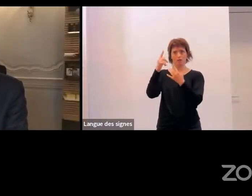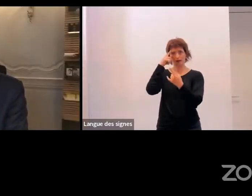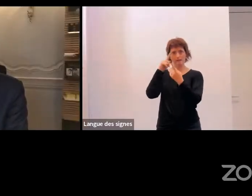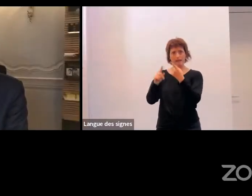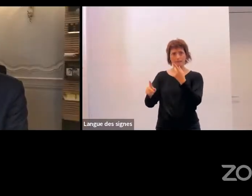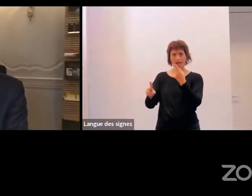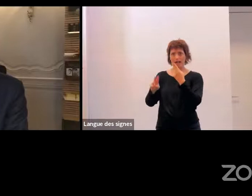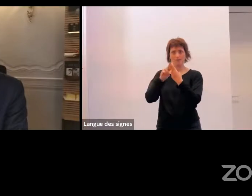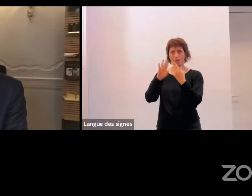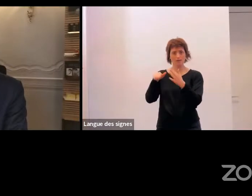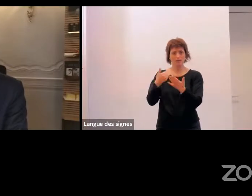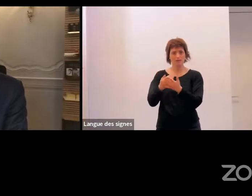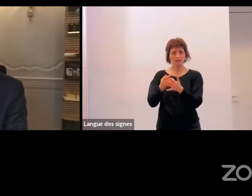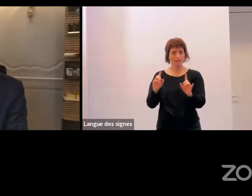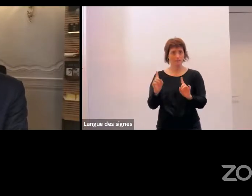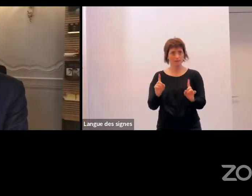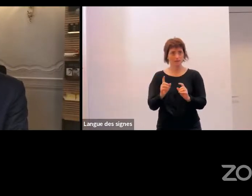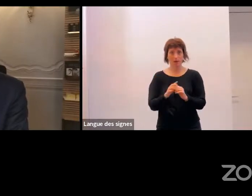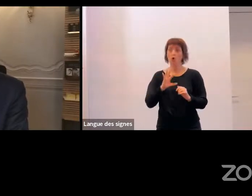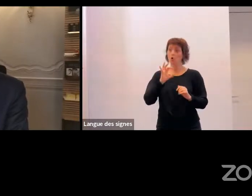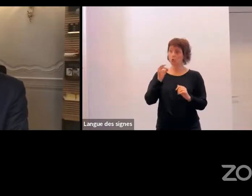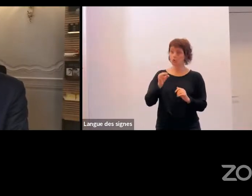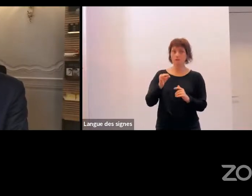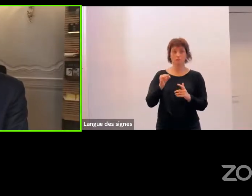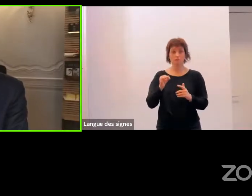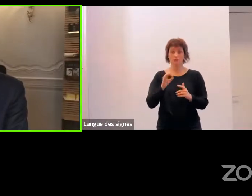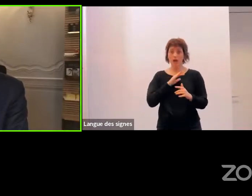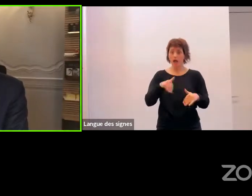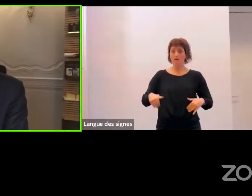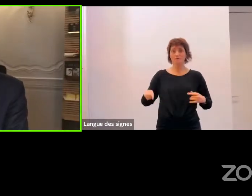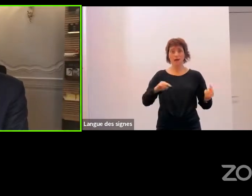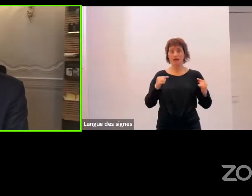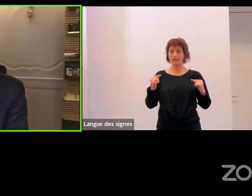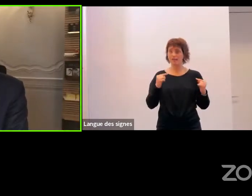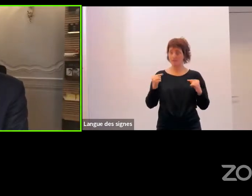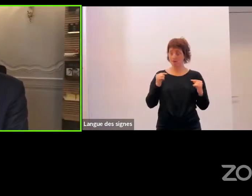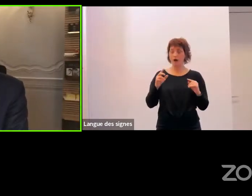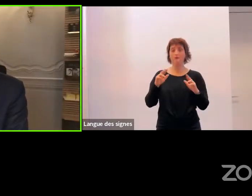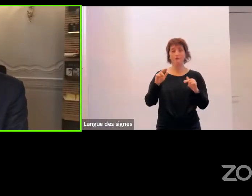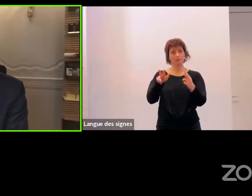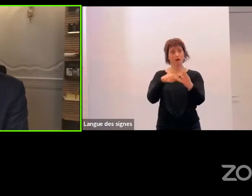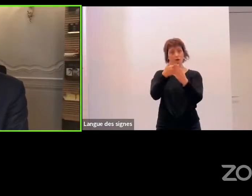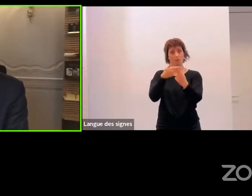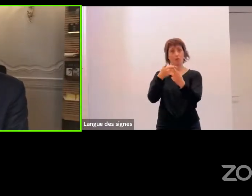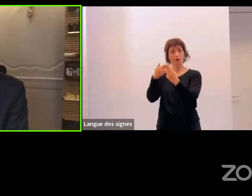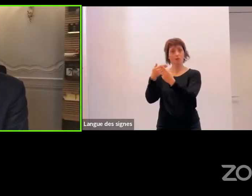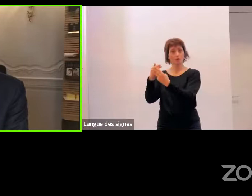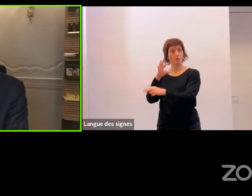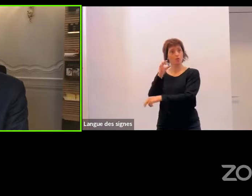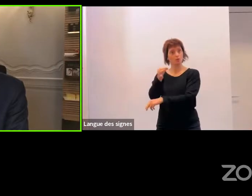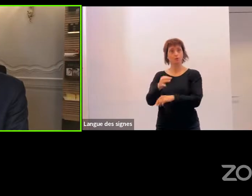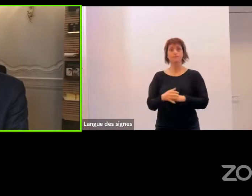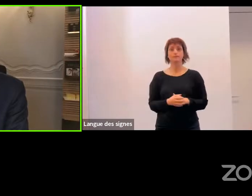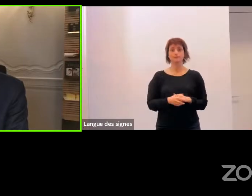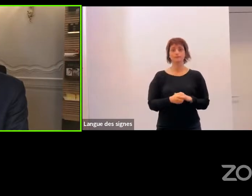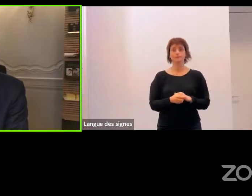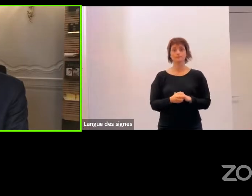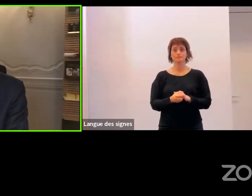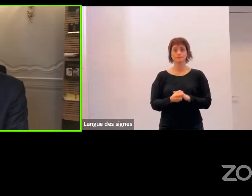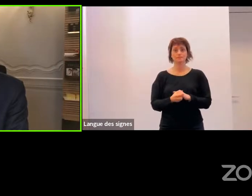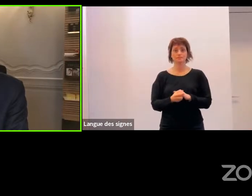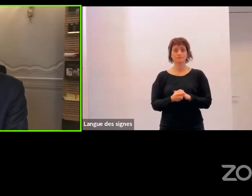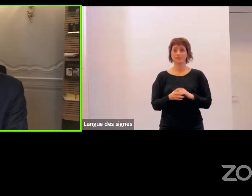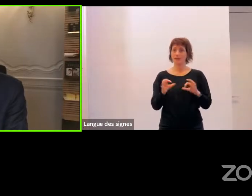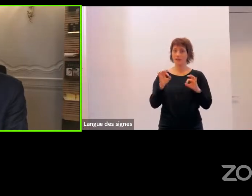Et nous allons évidemment, à la fin du débat, apporter les réponses aux différentes questions qui auront été posées.